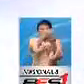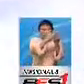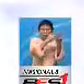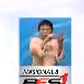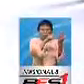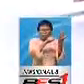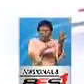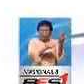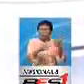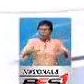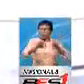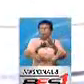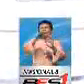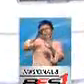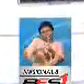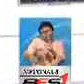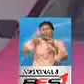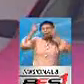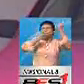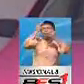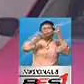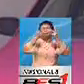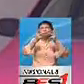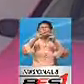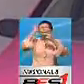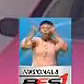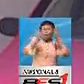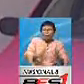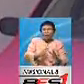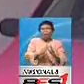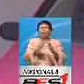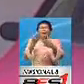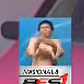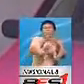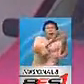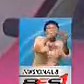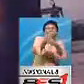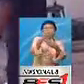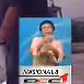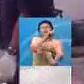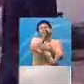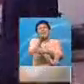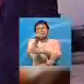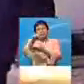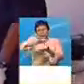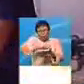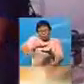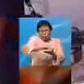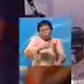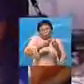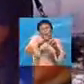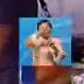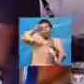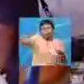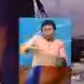penting bagi mengurangkan kebimbangan pelancong terhadap ancaman virus Zika itu setakat ini imbasan suhu badan dilakukan di